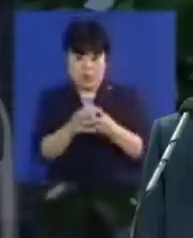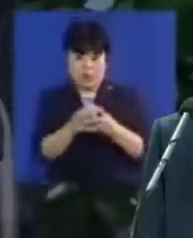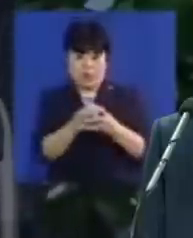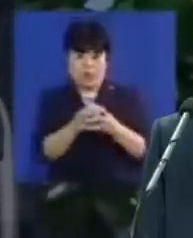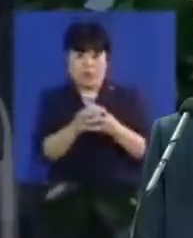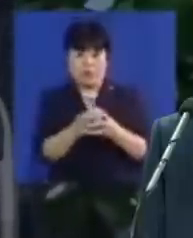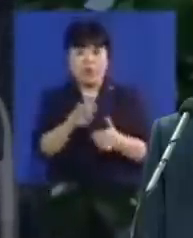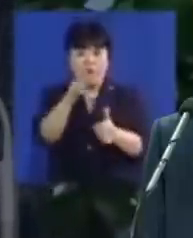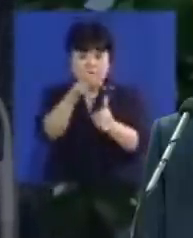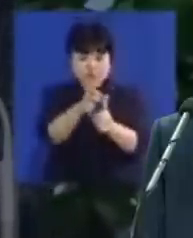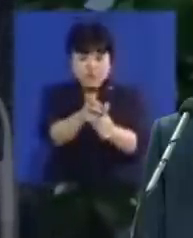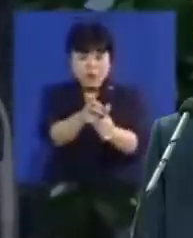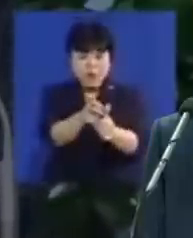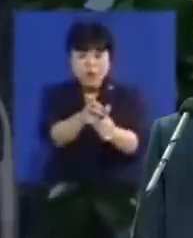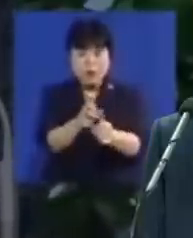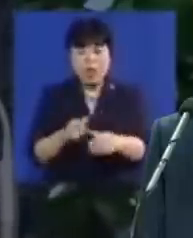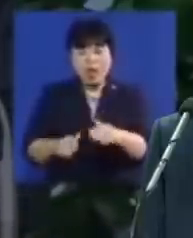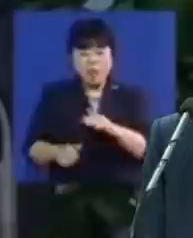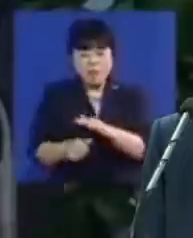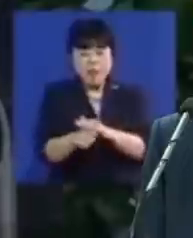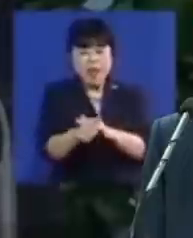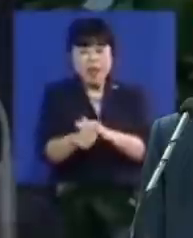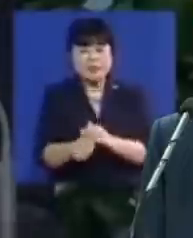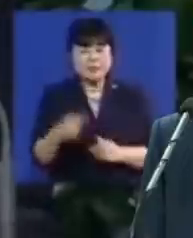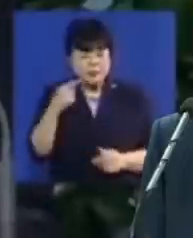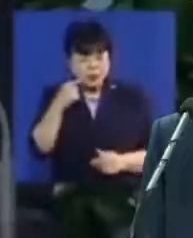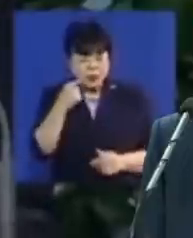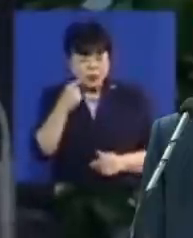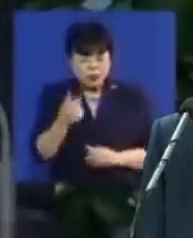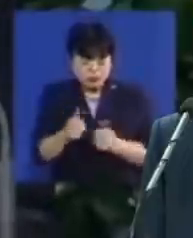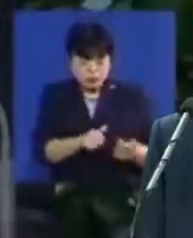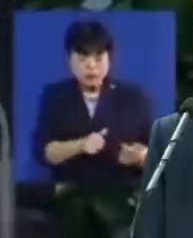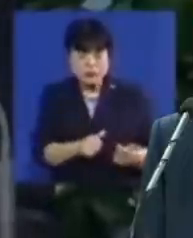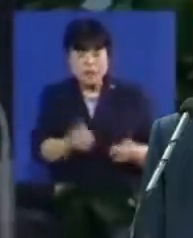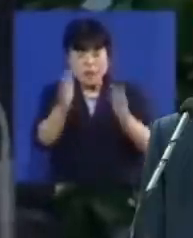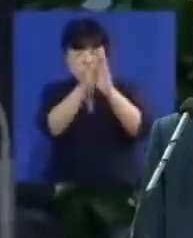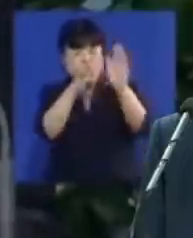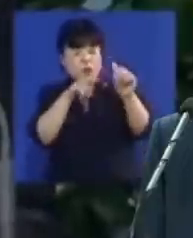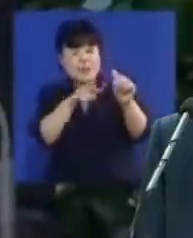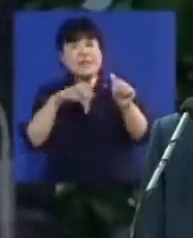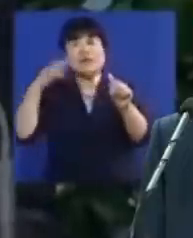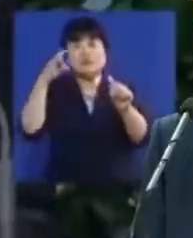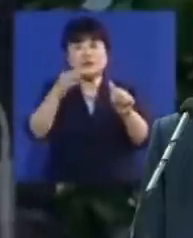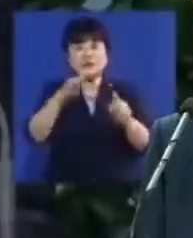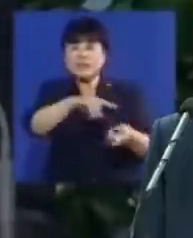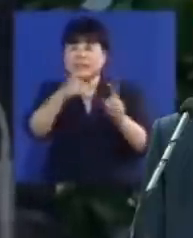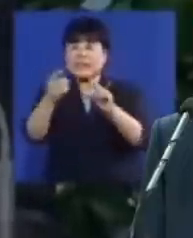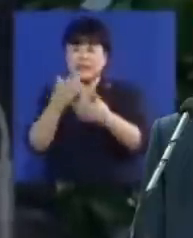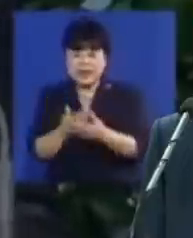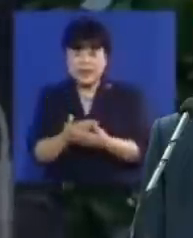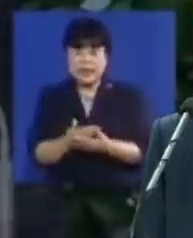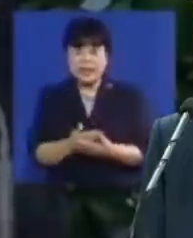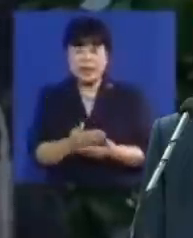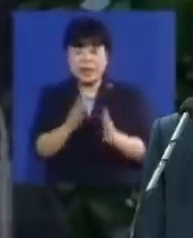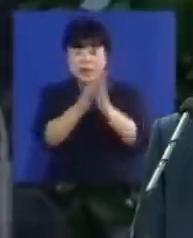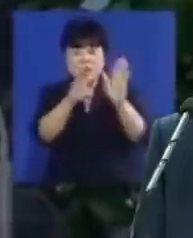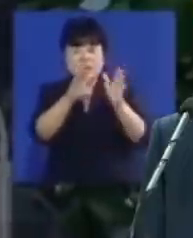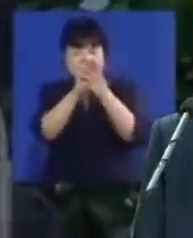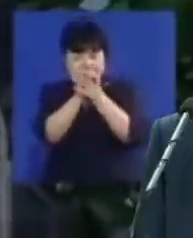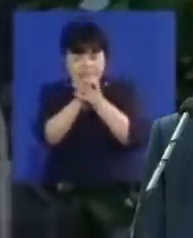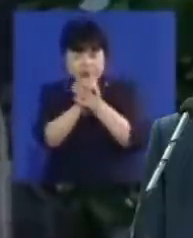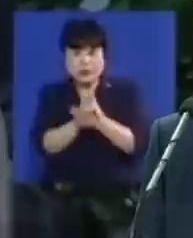백성을 물매 그들이 다 뱀에 독이 올라서 죽어갈 때 모세에게 부르짖어 살려달라고 하니 모세가 하나님께 기도하니까